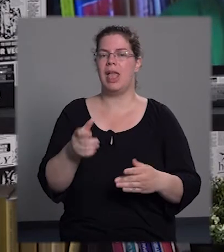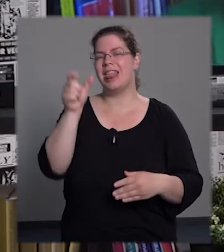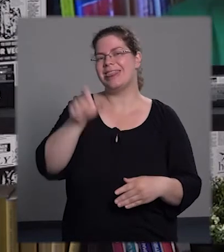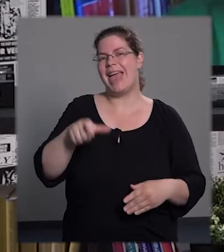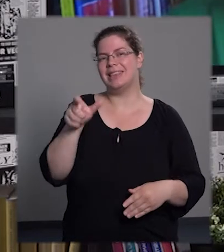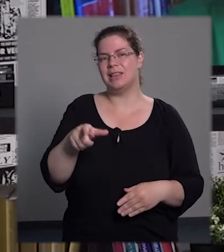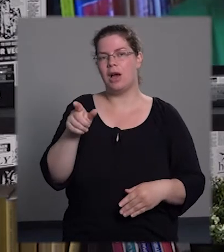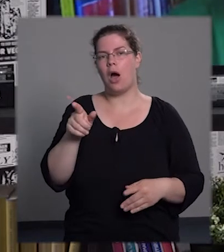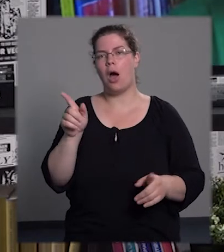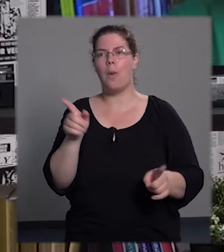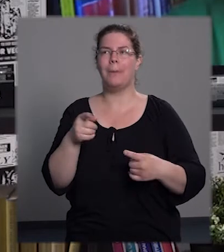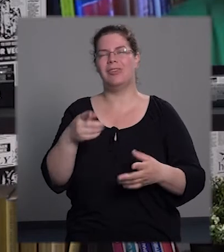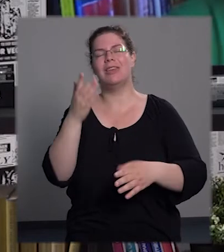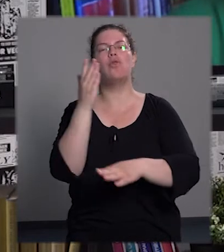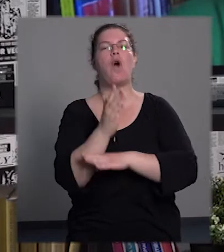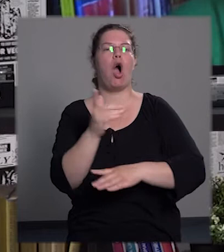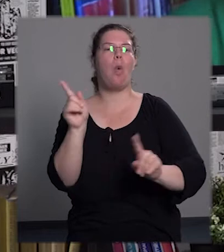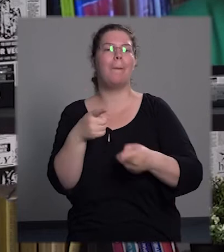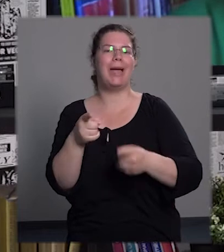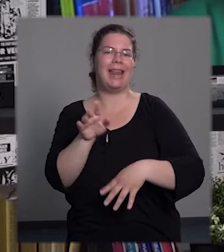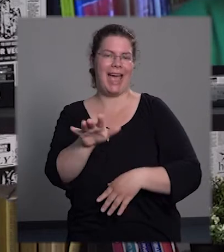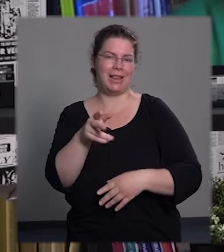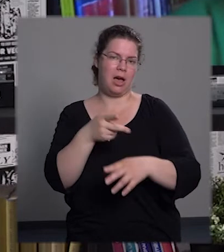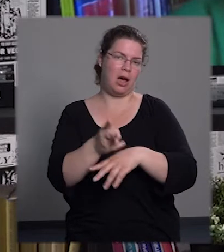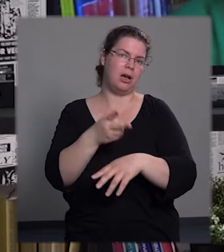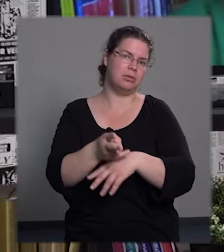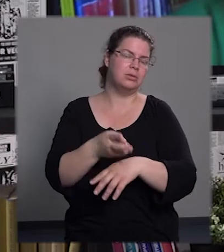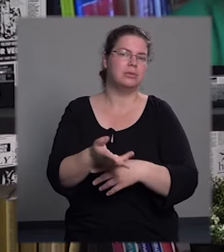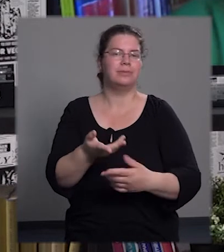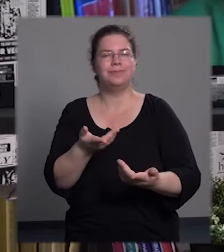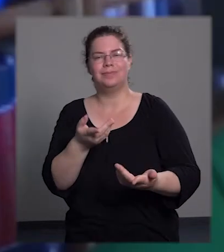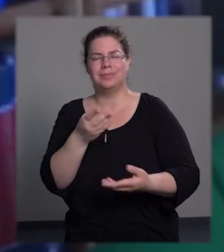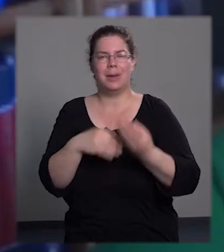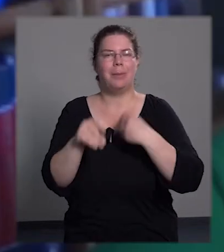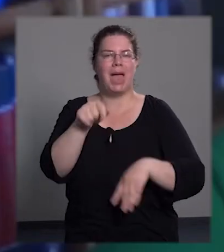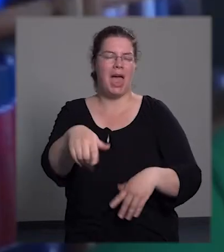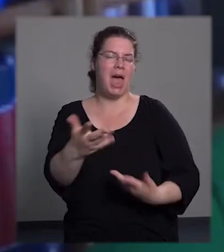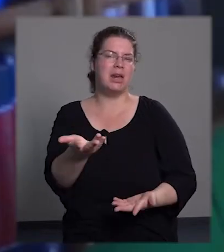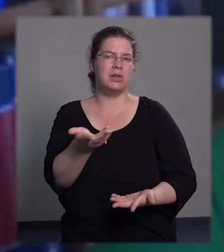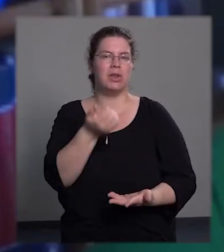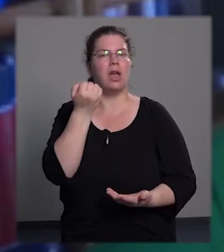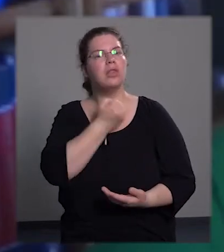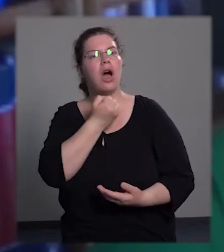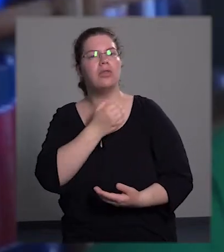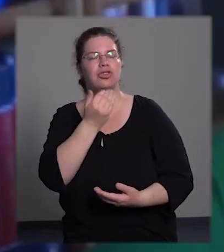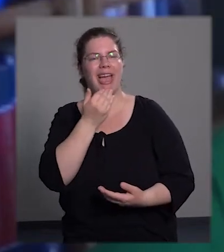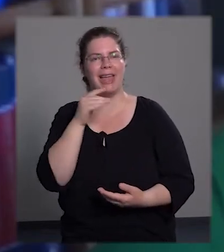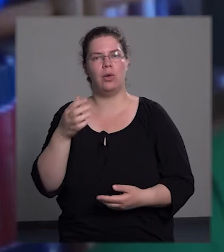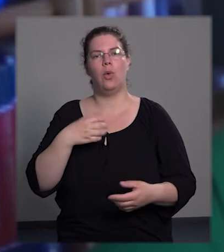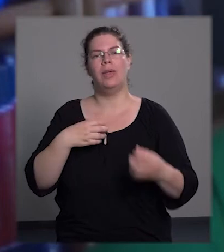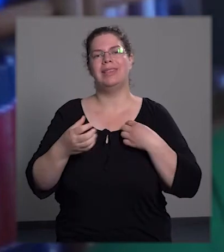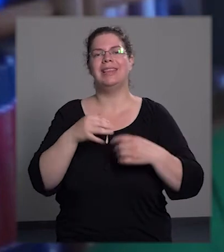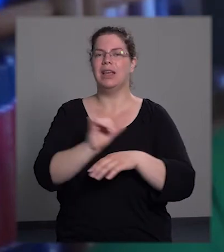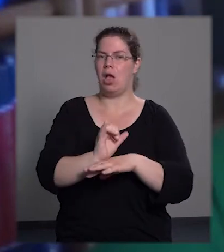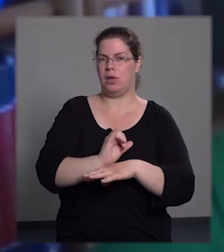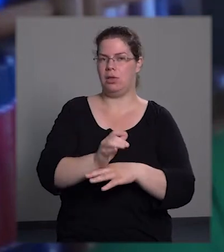deszkaoperának, faoperának csúfolták ezt az épületet, mert Darvas Ernő színigazgató játszott benne